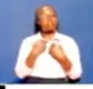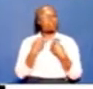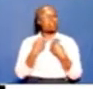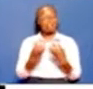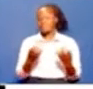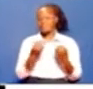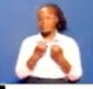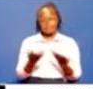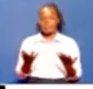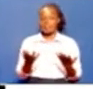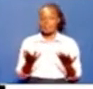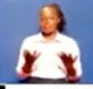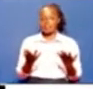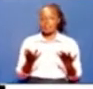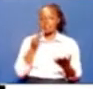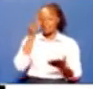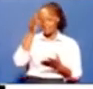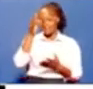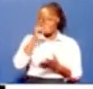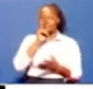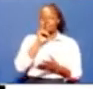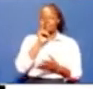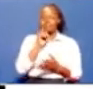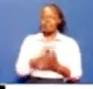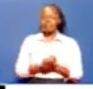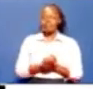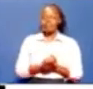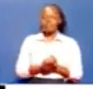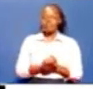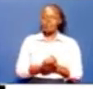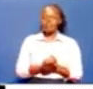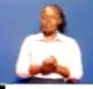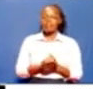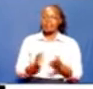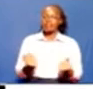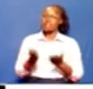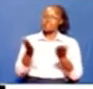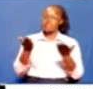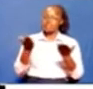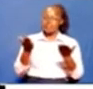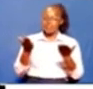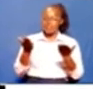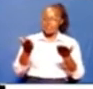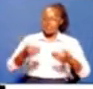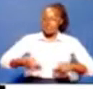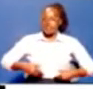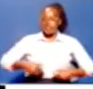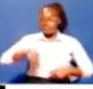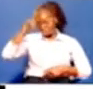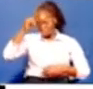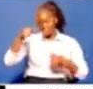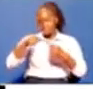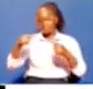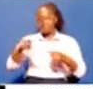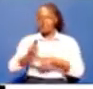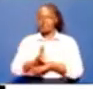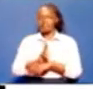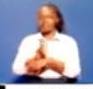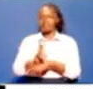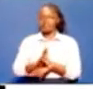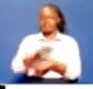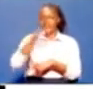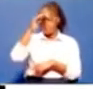ambao ni future ya kesho. Kundi hilo linatoa uhamasisho kwa vijana vijijini dhidi ya utumizi wa dawa za kulevya.